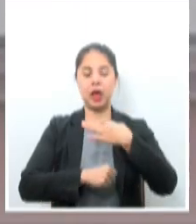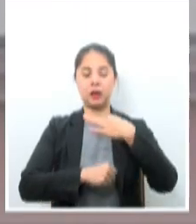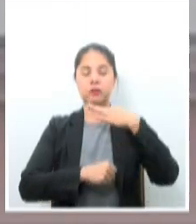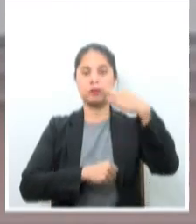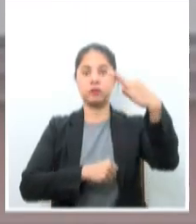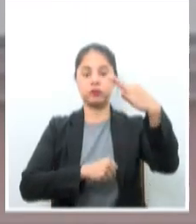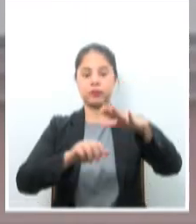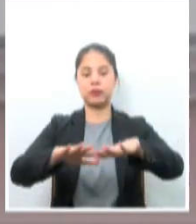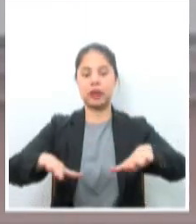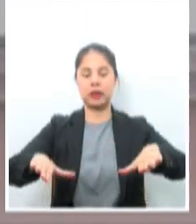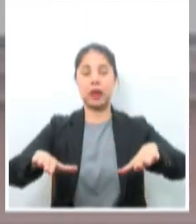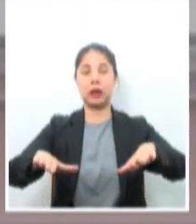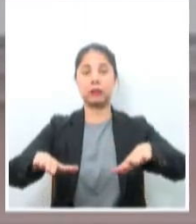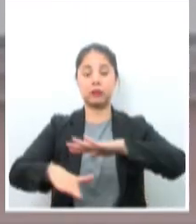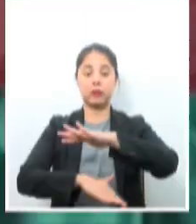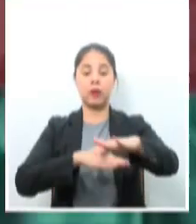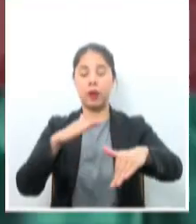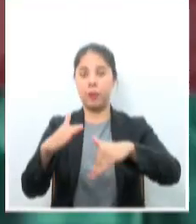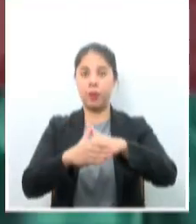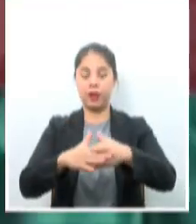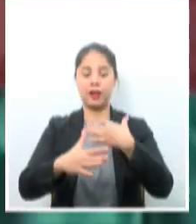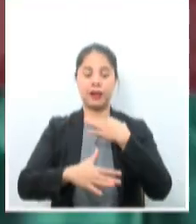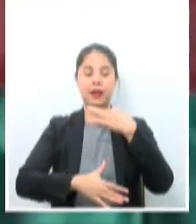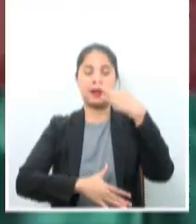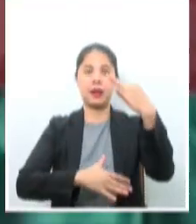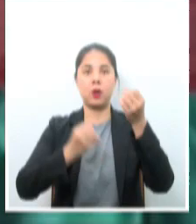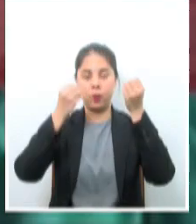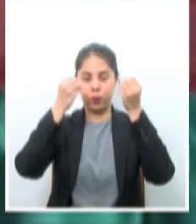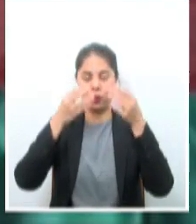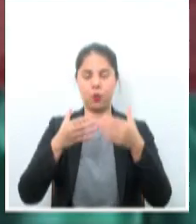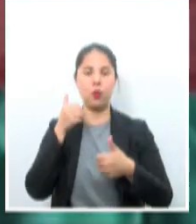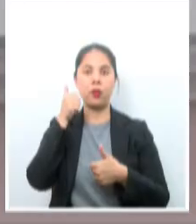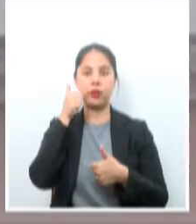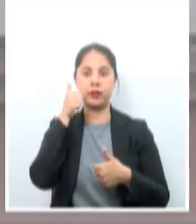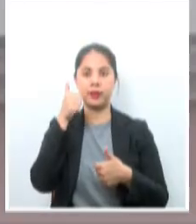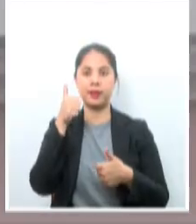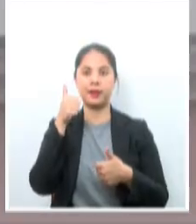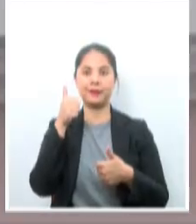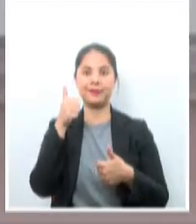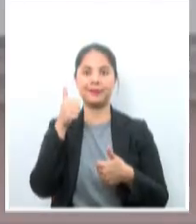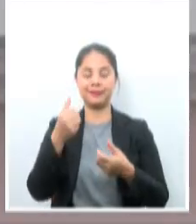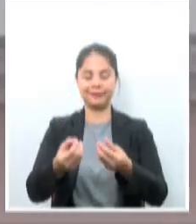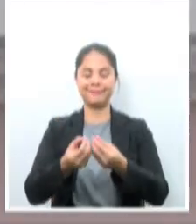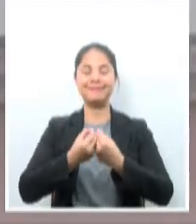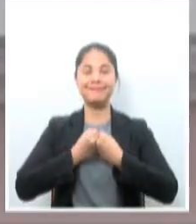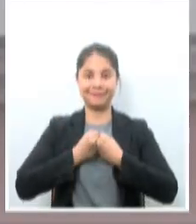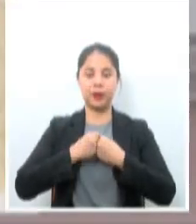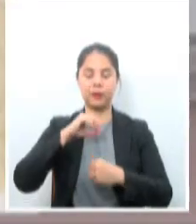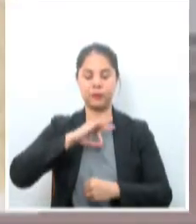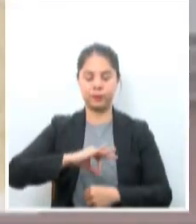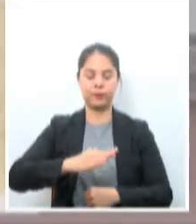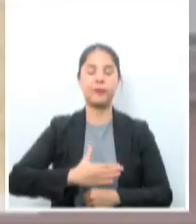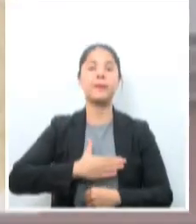จากนักเรียนโรงเรียนเทพสิรินทร์ศูนย์ปราการให้เป็นครูดีในดวงใจ ซึ่งรางวัลนี้ก็นำมาซึ่งความภาคภูมิใ